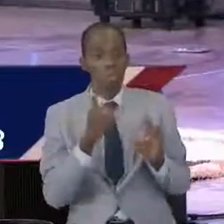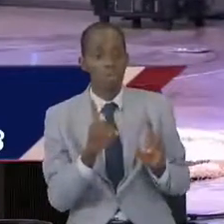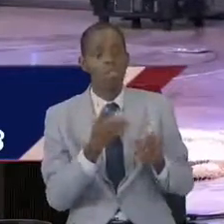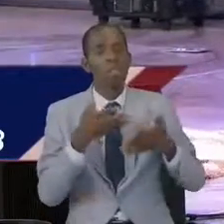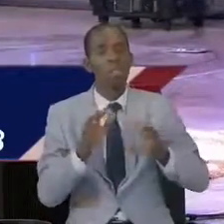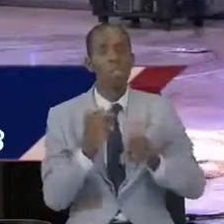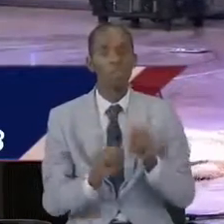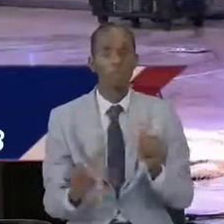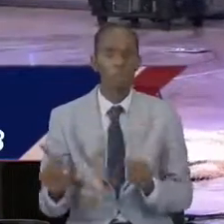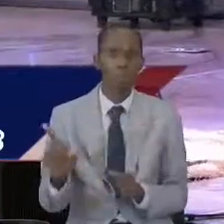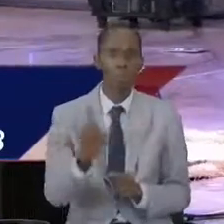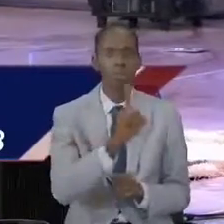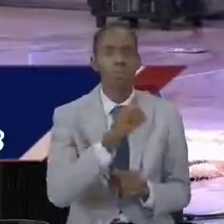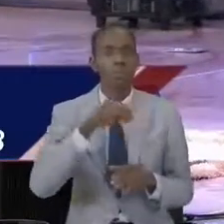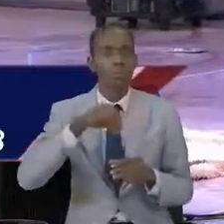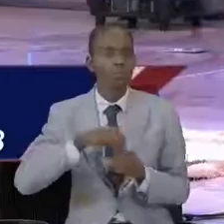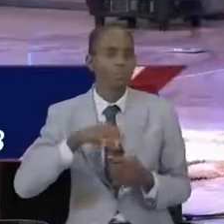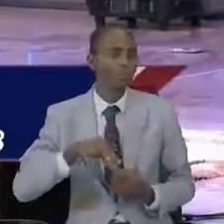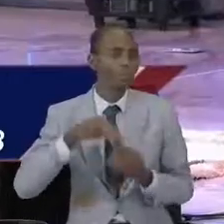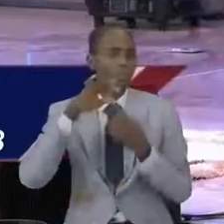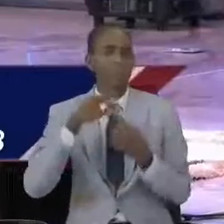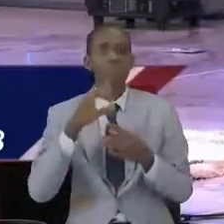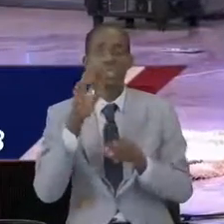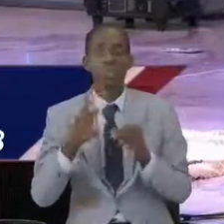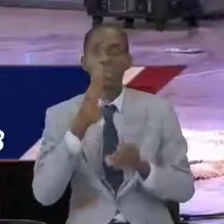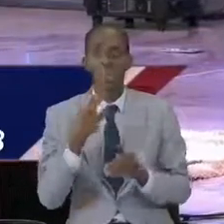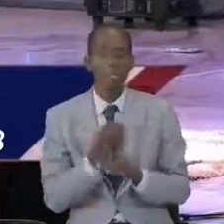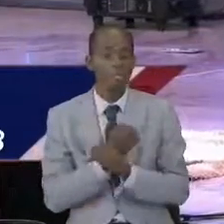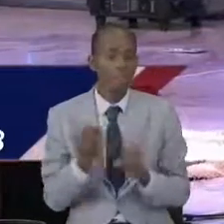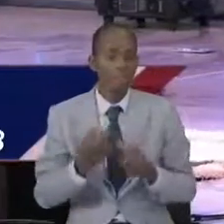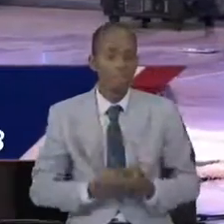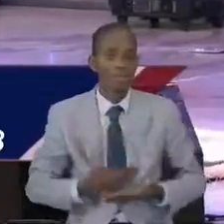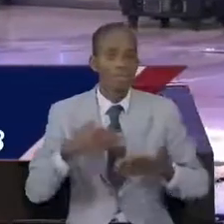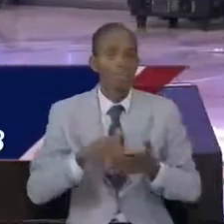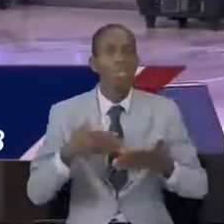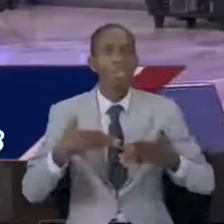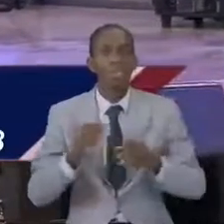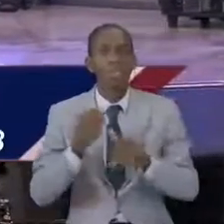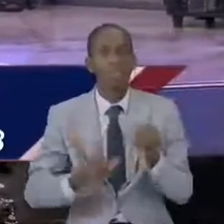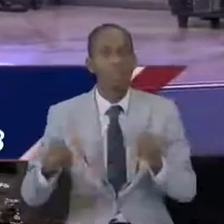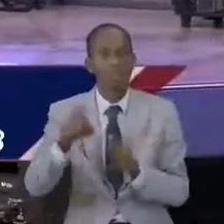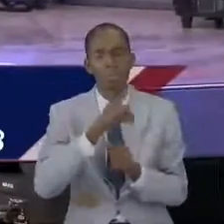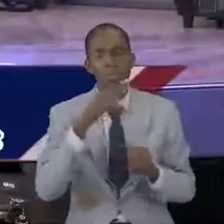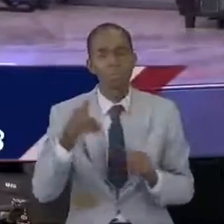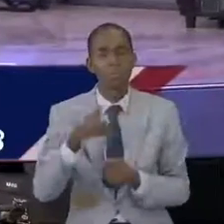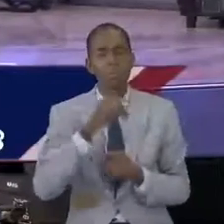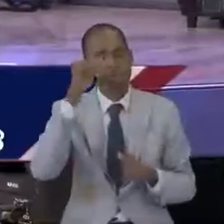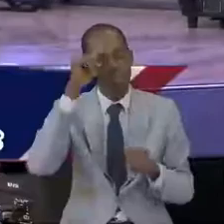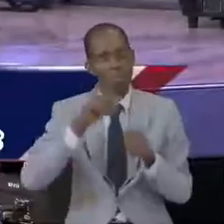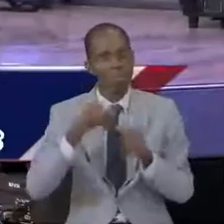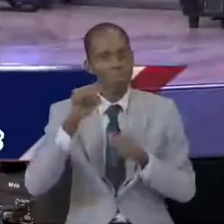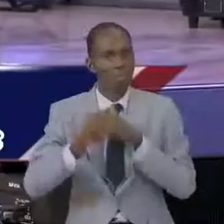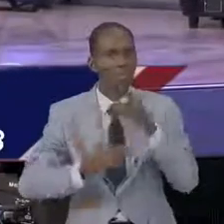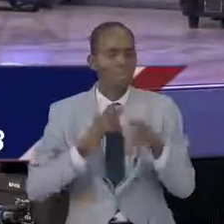que chacun de vous si vous êtes né de nouveau que chacun de vous si vous êtes si vous vous rappelez de la loi